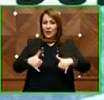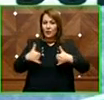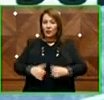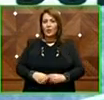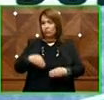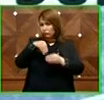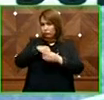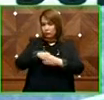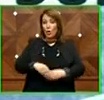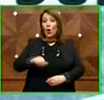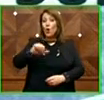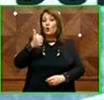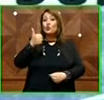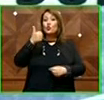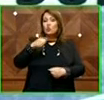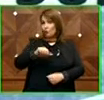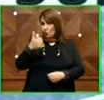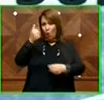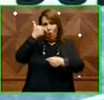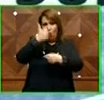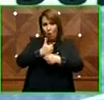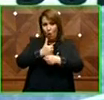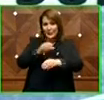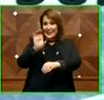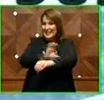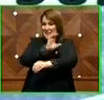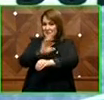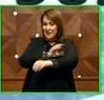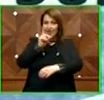وفيها 111 مترشحة بالخارج،